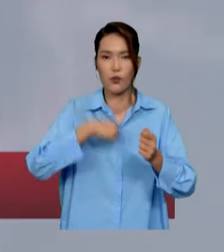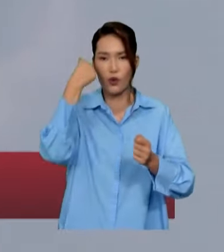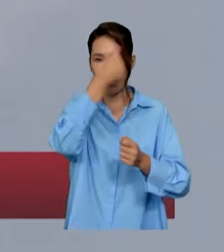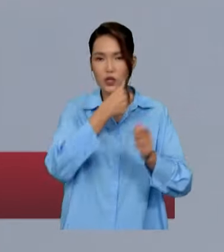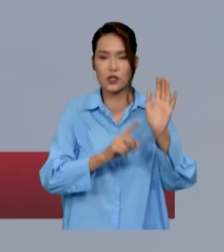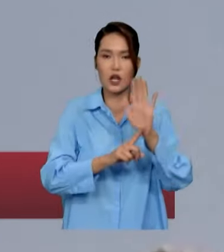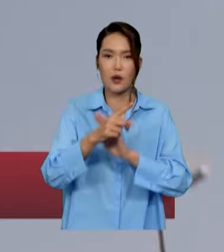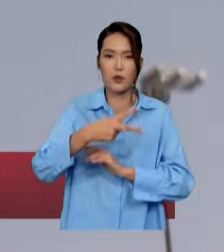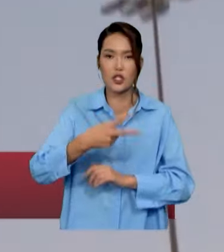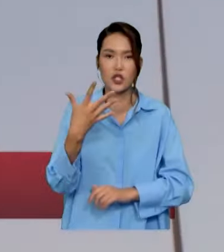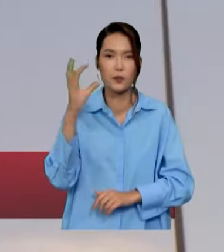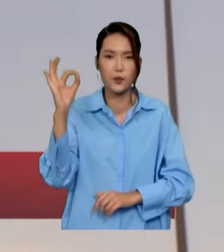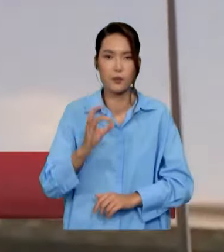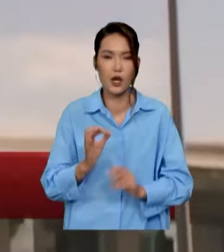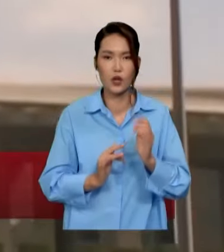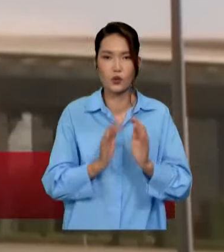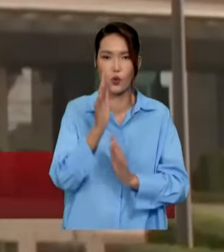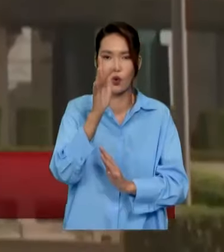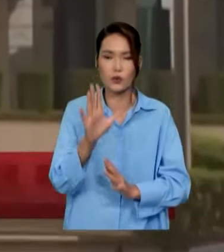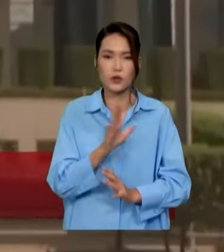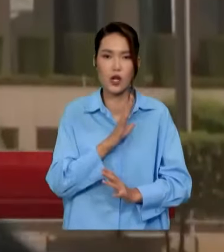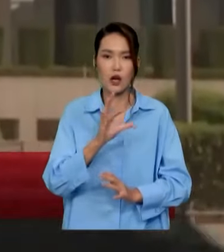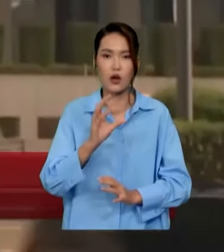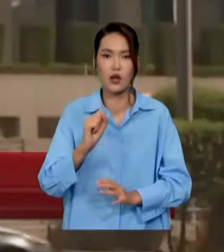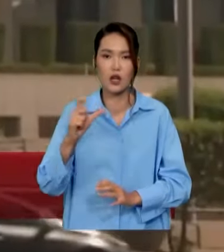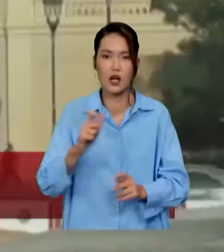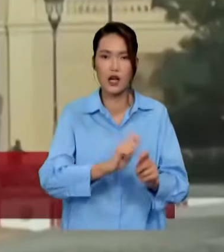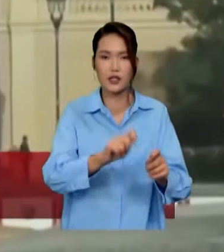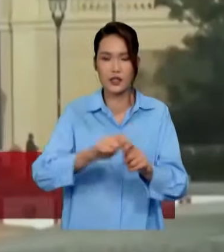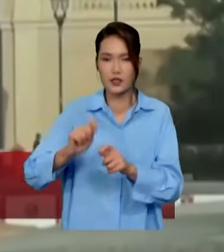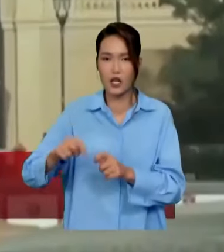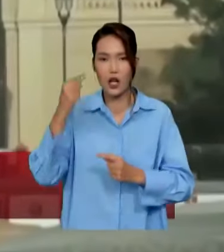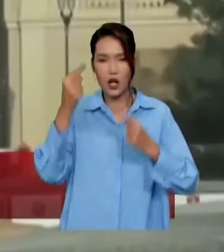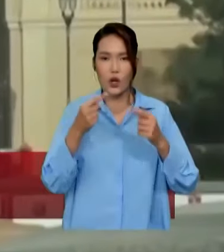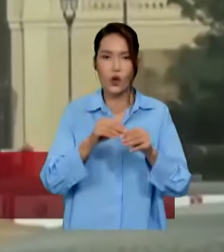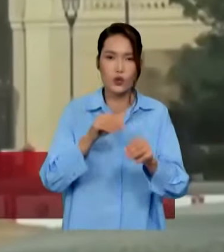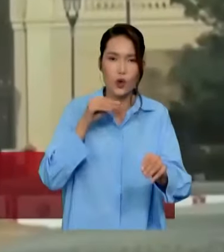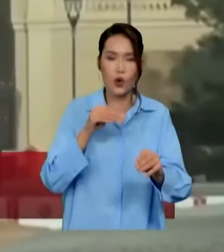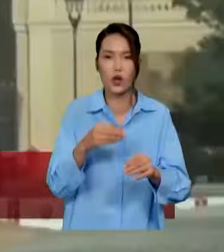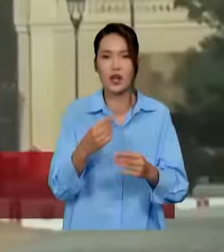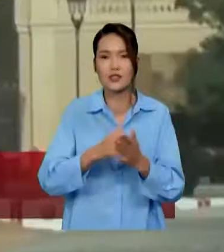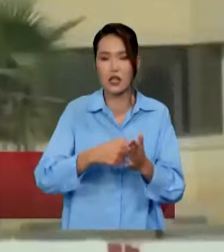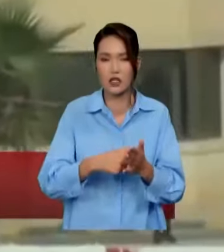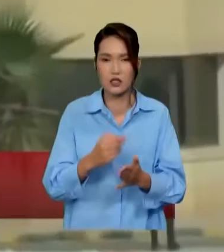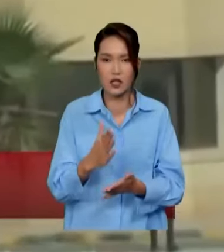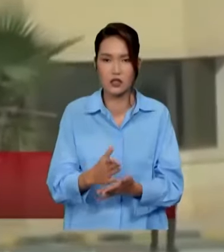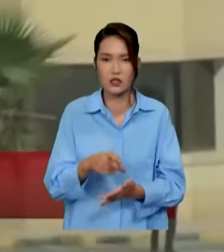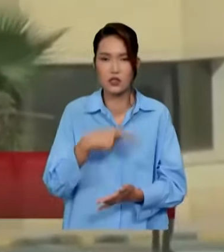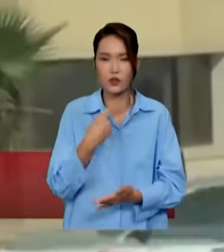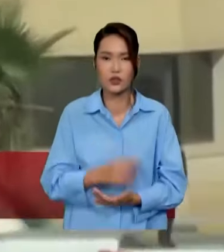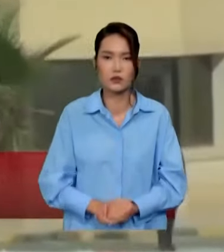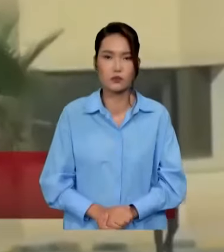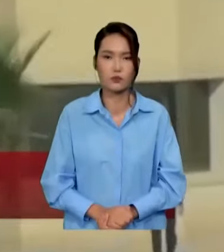бері 25%-ға өсіпті. Оған әмірліктердің инвестициялық және логистикалық тартымдылығы себеп дейді бизнес